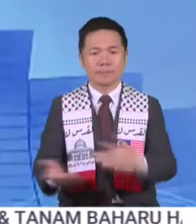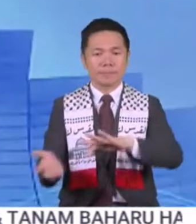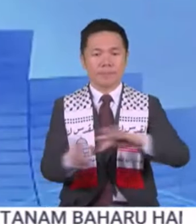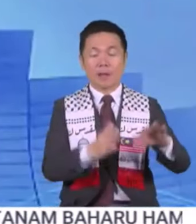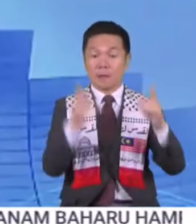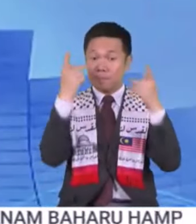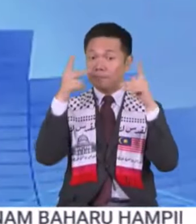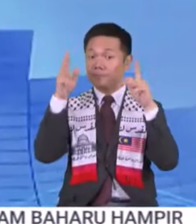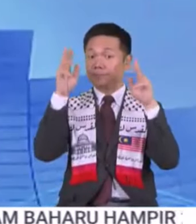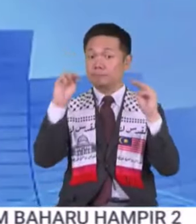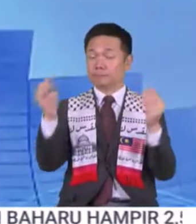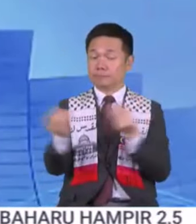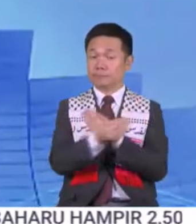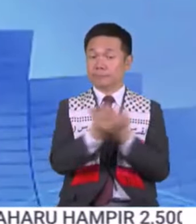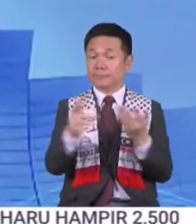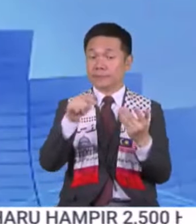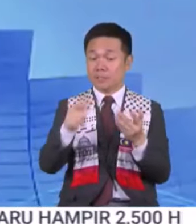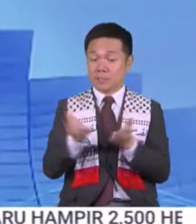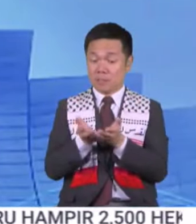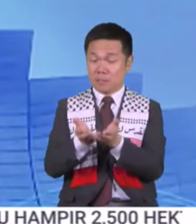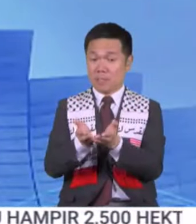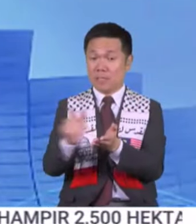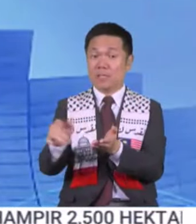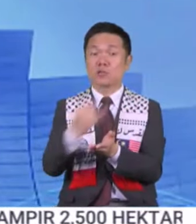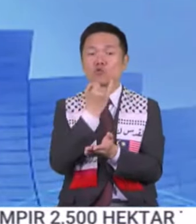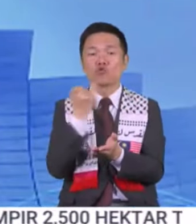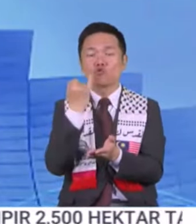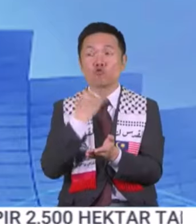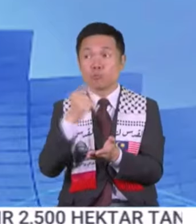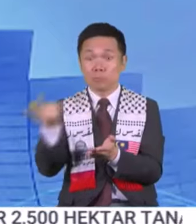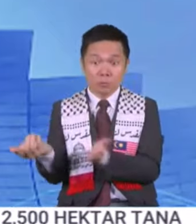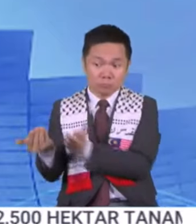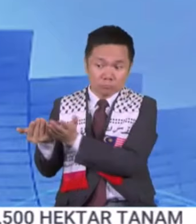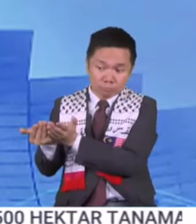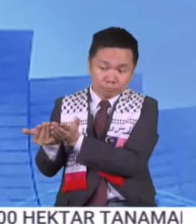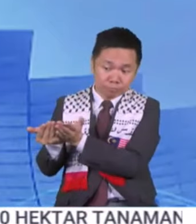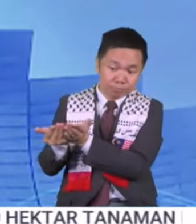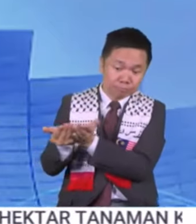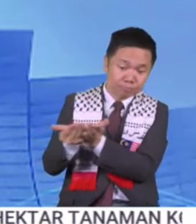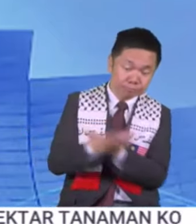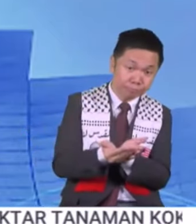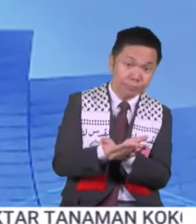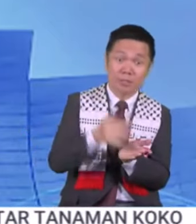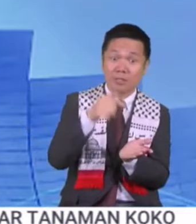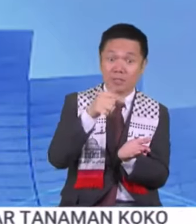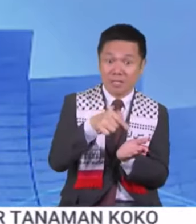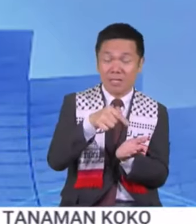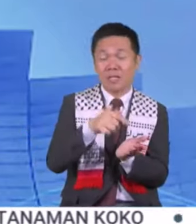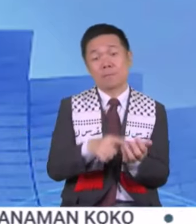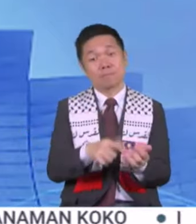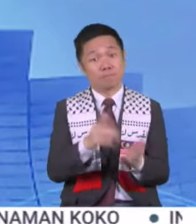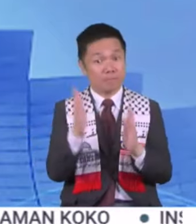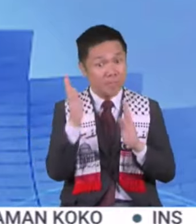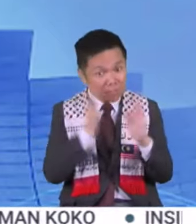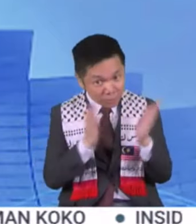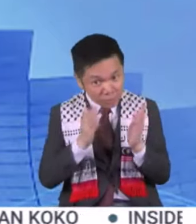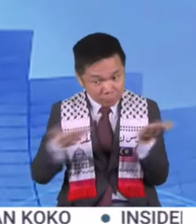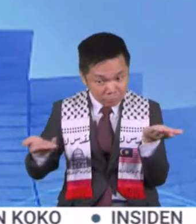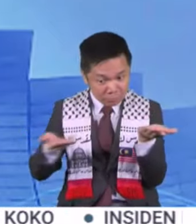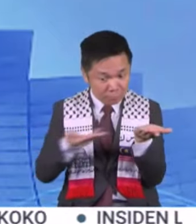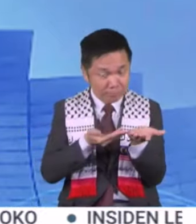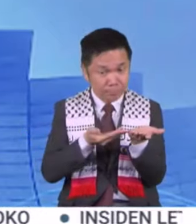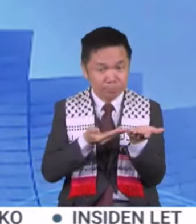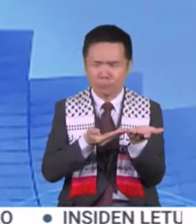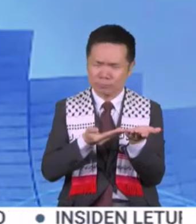Perdana Menteri menepis dakwaan syarikat perkapalan Israel Azim dibenarkan untuk kembali berlabuh di pelabuhan negara. Dalam masa